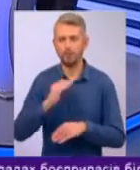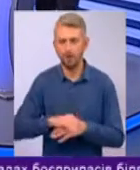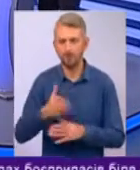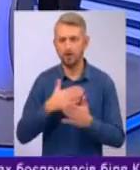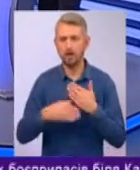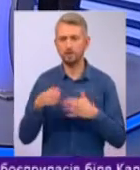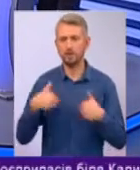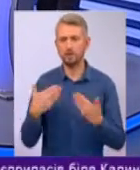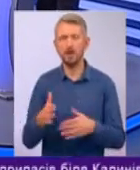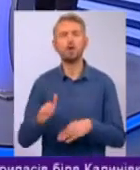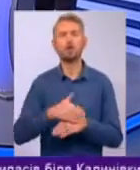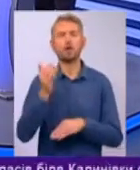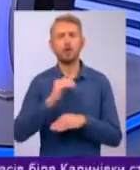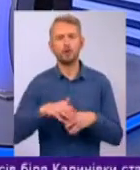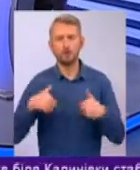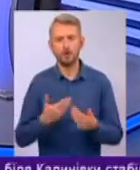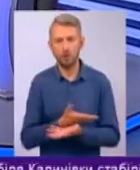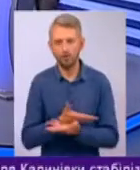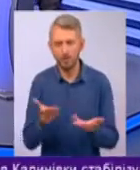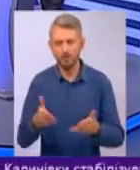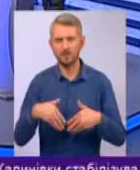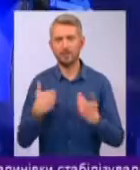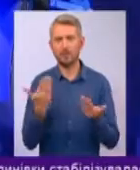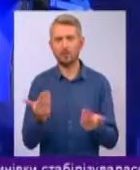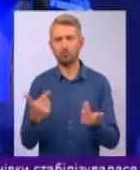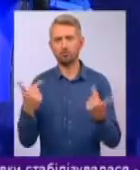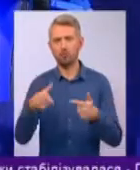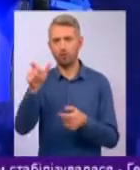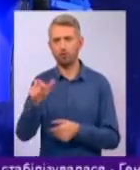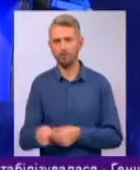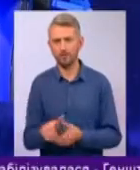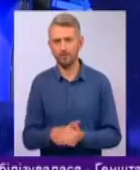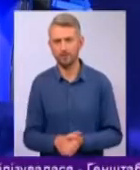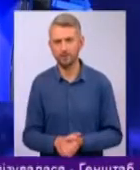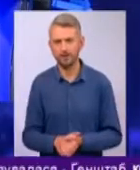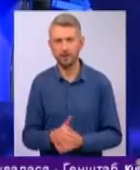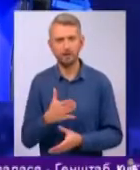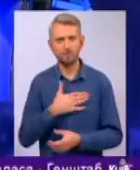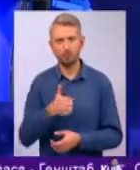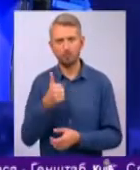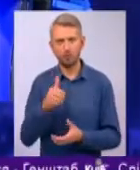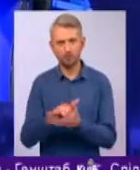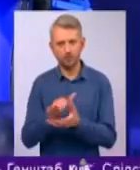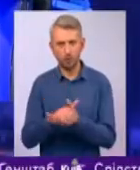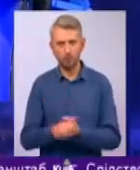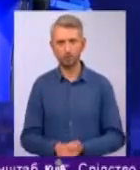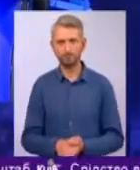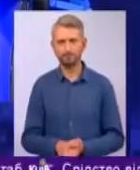раді вас вітати. Доброго вечора, вітаю вас, вітаю вашого гостя. Мого доброго знайомого.